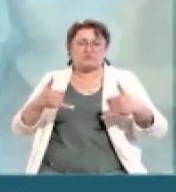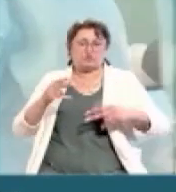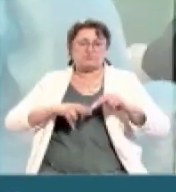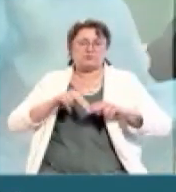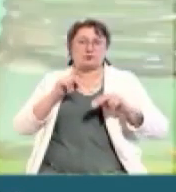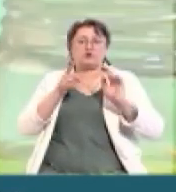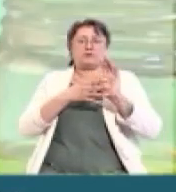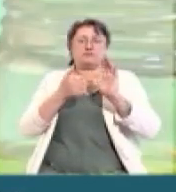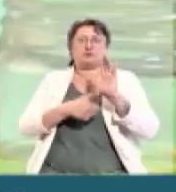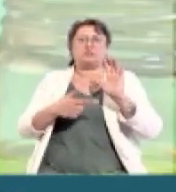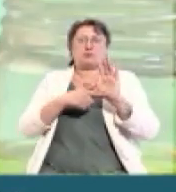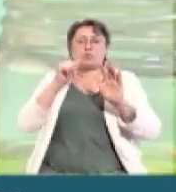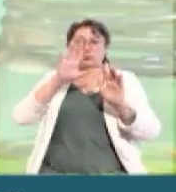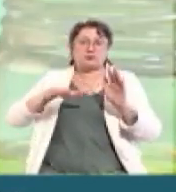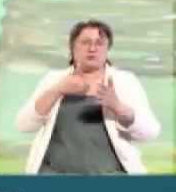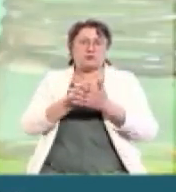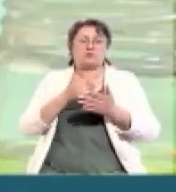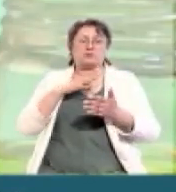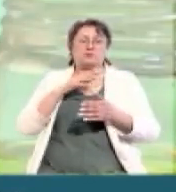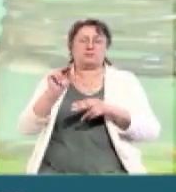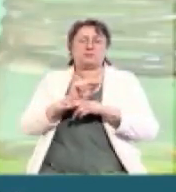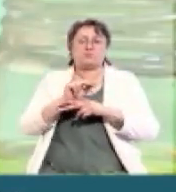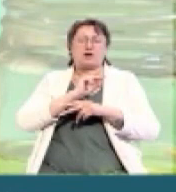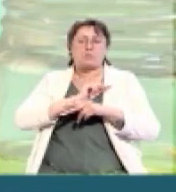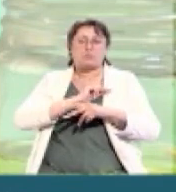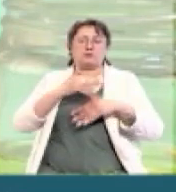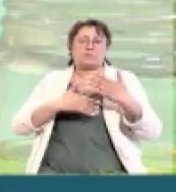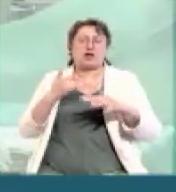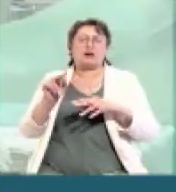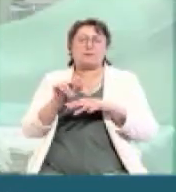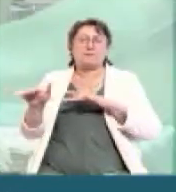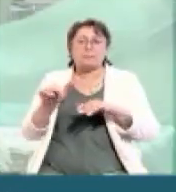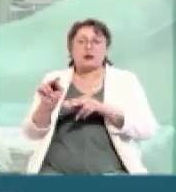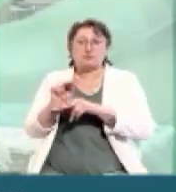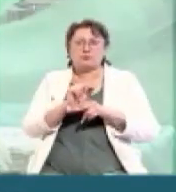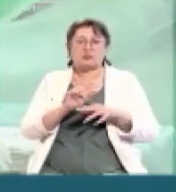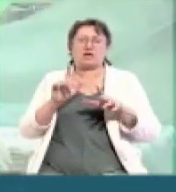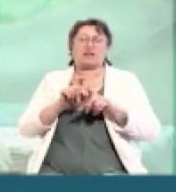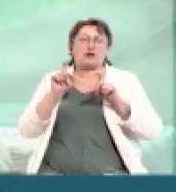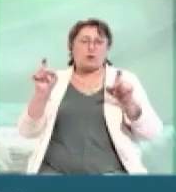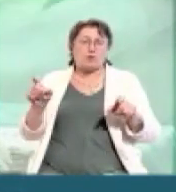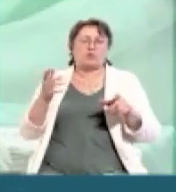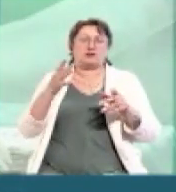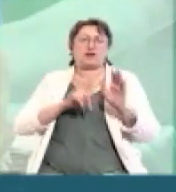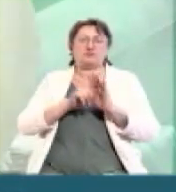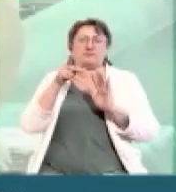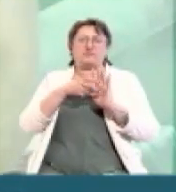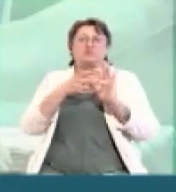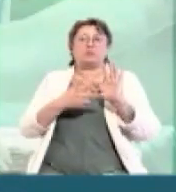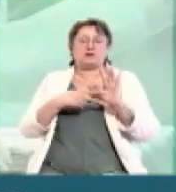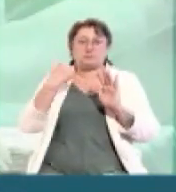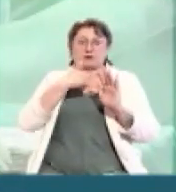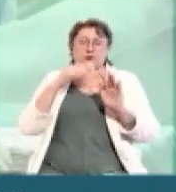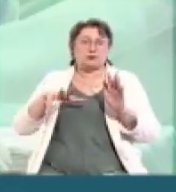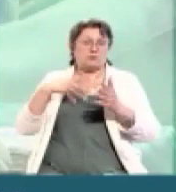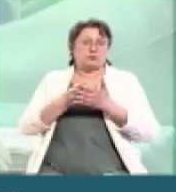жылы қаланған. Сол уақыттан бері біраз жұмыстар атқарылған. Ал гинекология саласындағы ем-дом шаралары 2018 жылдан бастау алған. Содан